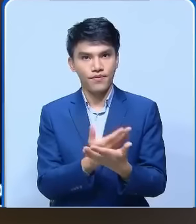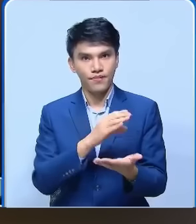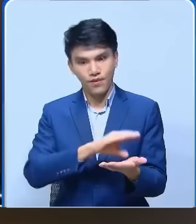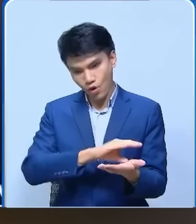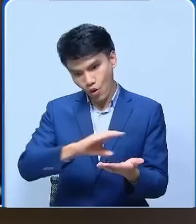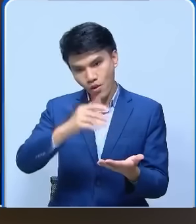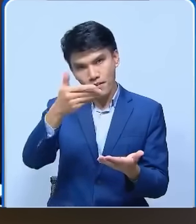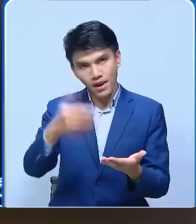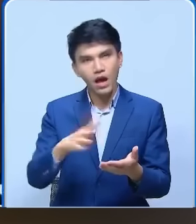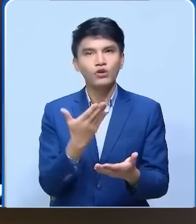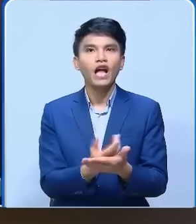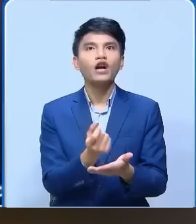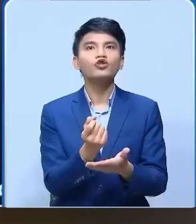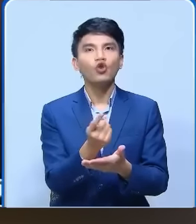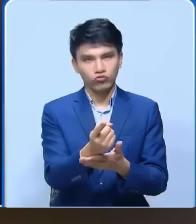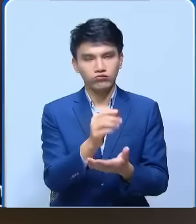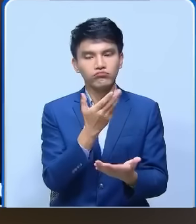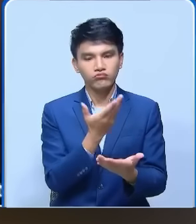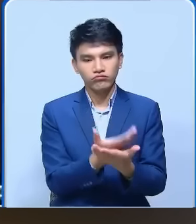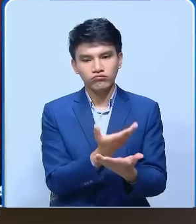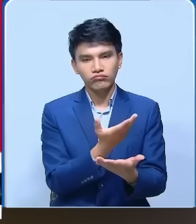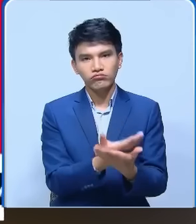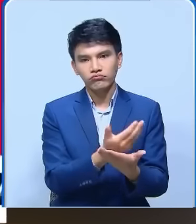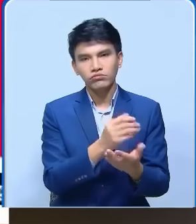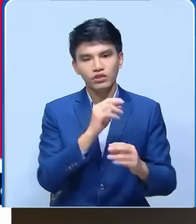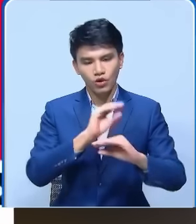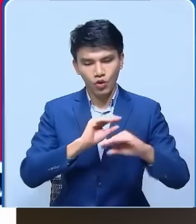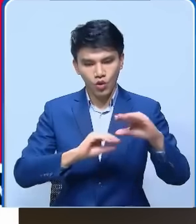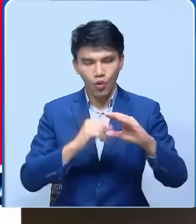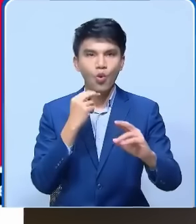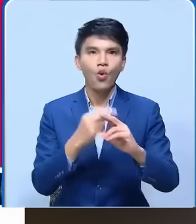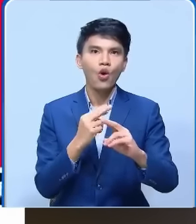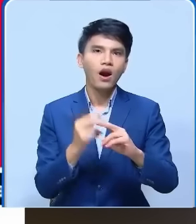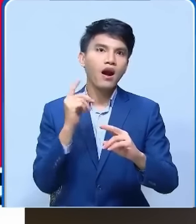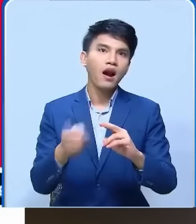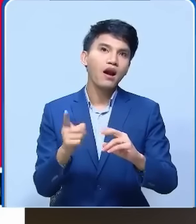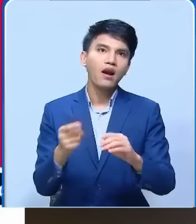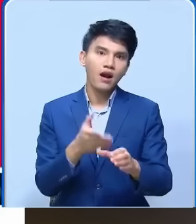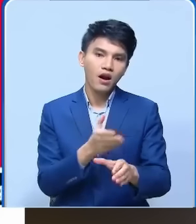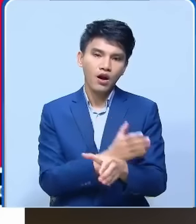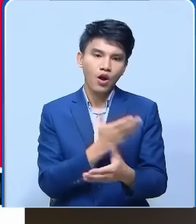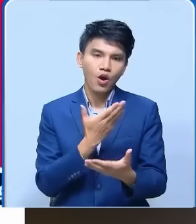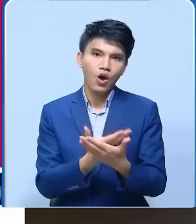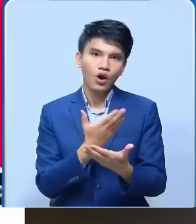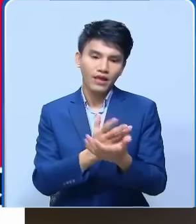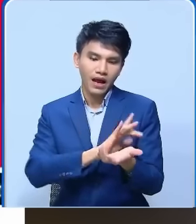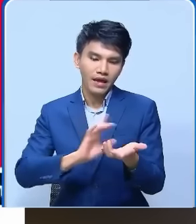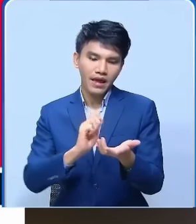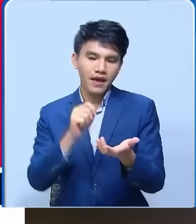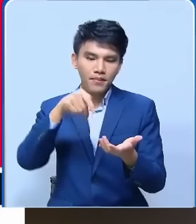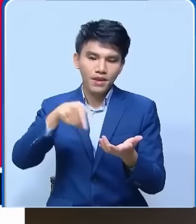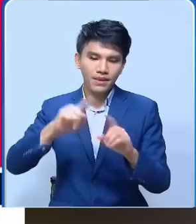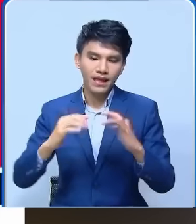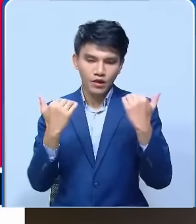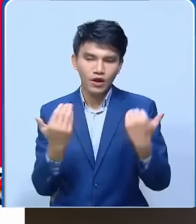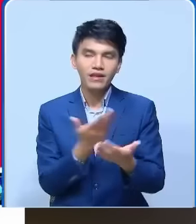นี้เงินสดก็ต้องย้ำอย่างนี้ไอ้เงินดิจิทัลนี่คือชื่อโครงการแต่ดั้งแต่เดิมเมื่อก่อนจะให้เป็นดิจิทัลวอลเล็ตถูกไห ม เดี๋ยวนี้ไม่ต้อง